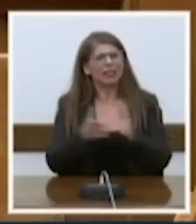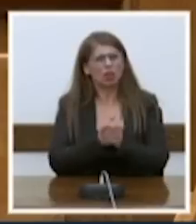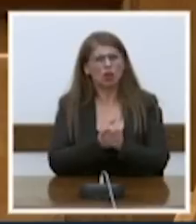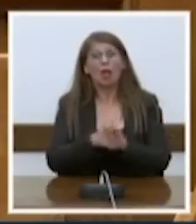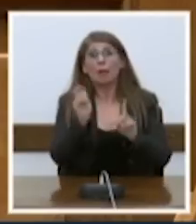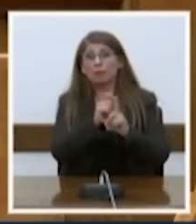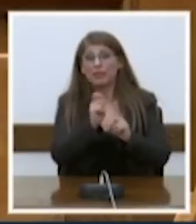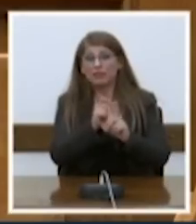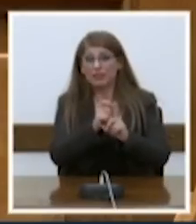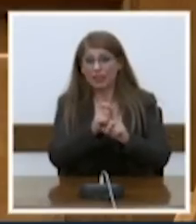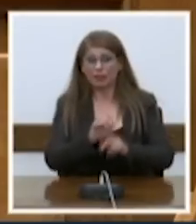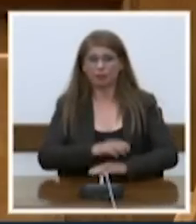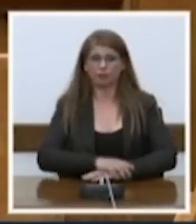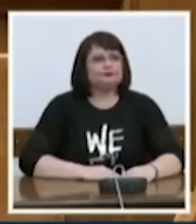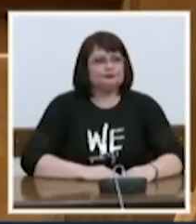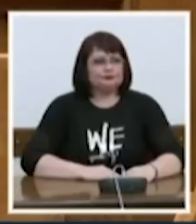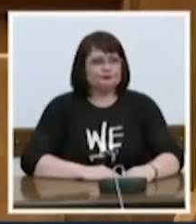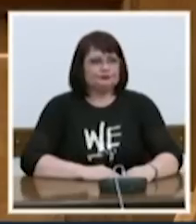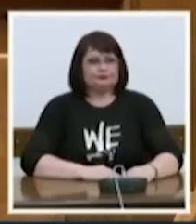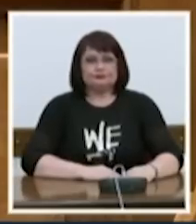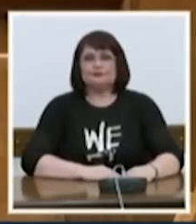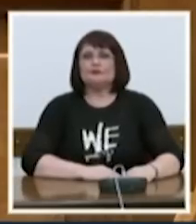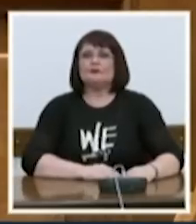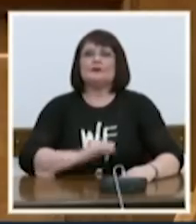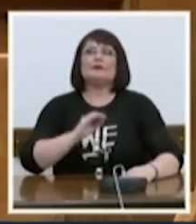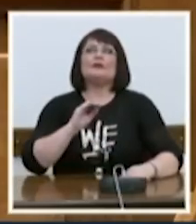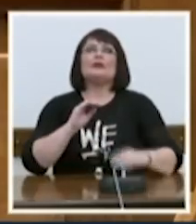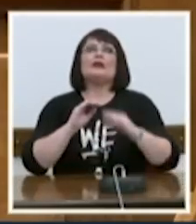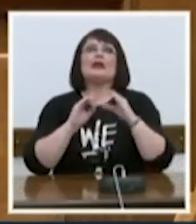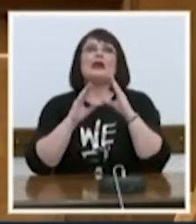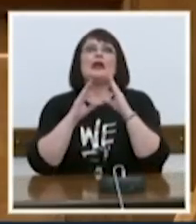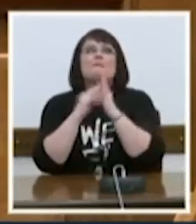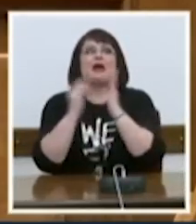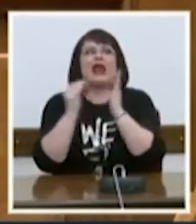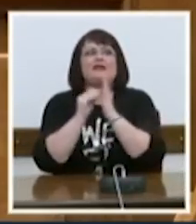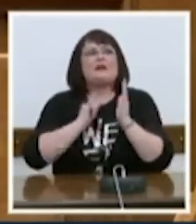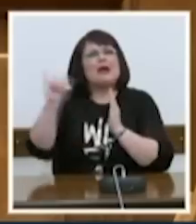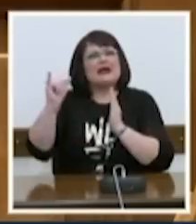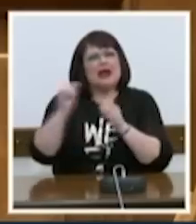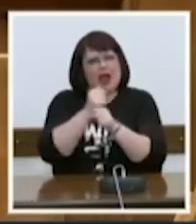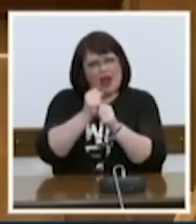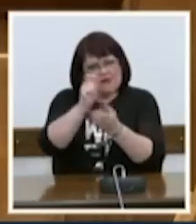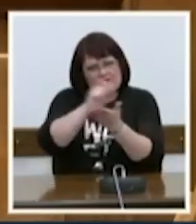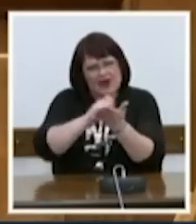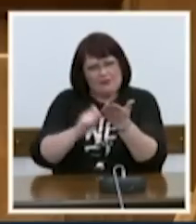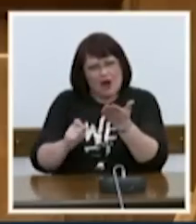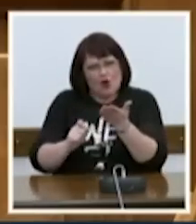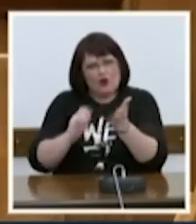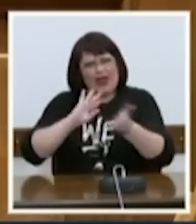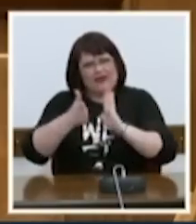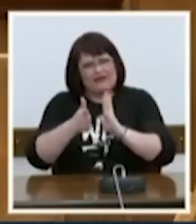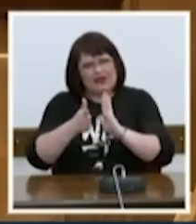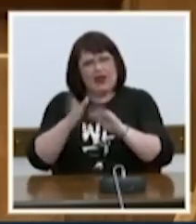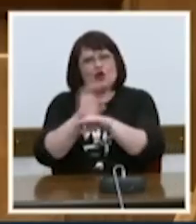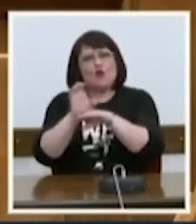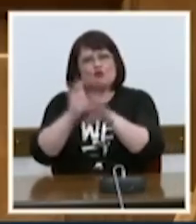ψηφιακή άειλη, για παράδειγμα, συνταγογράφηση έχει στόχο την πιο αποτελεσματική